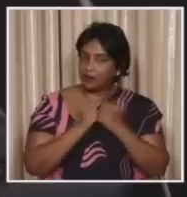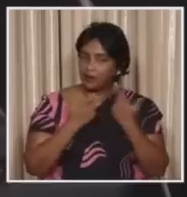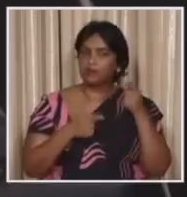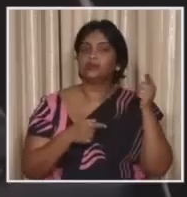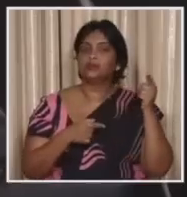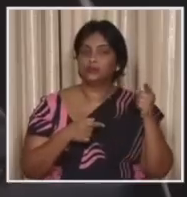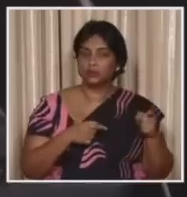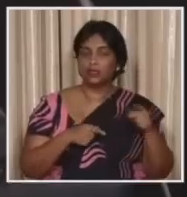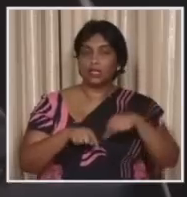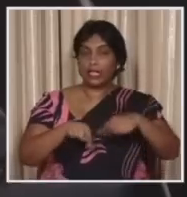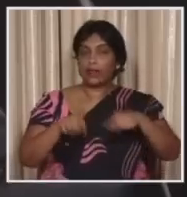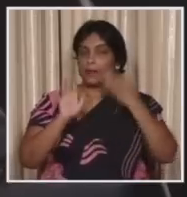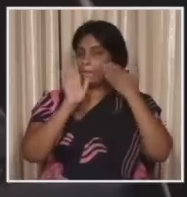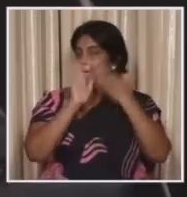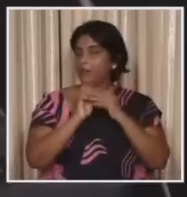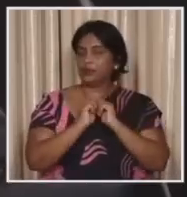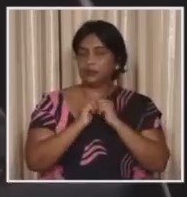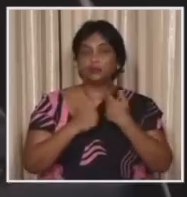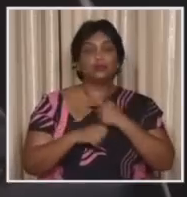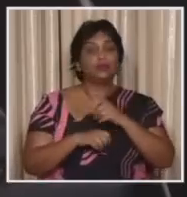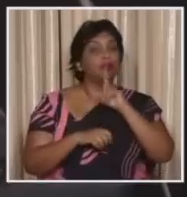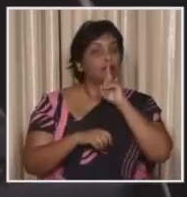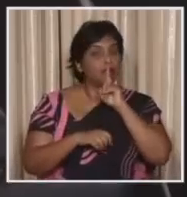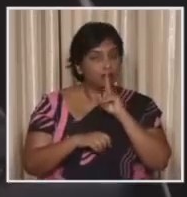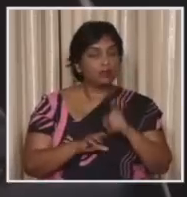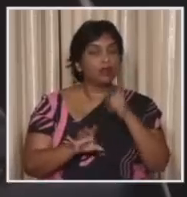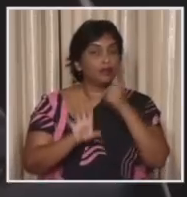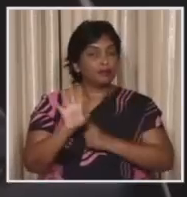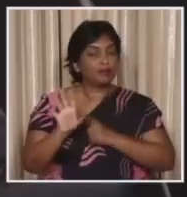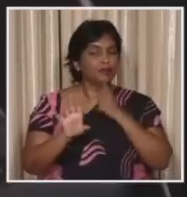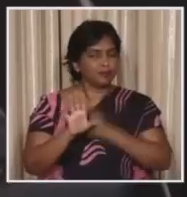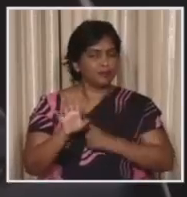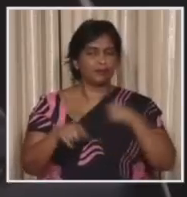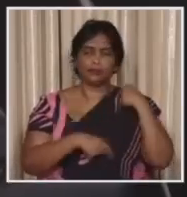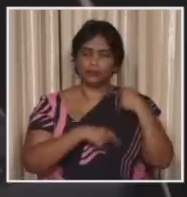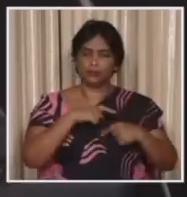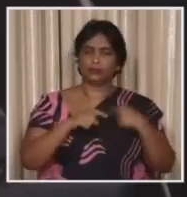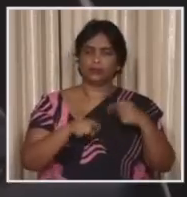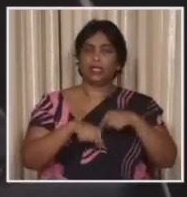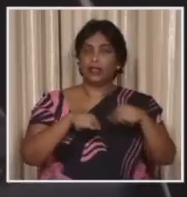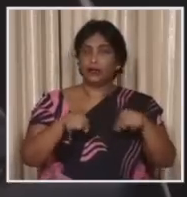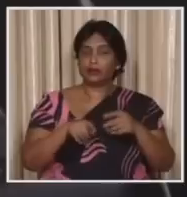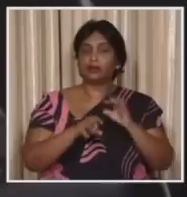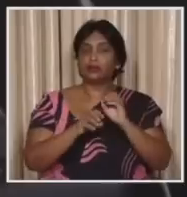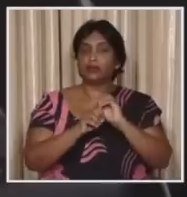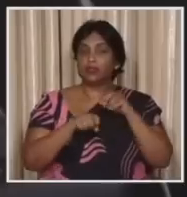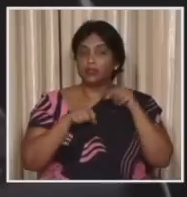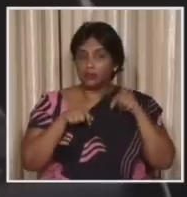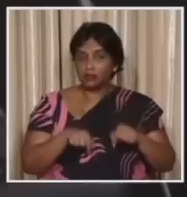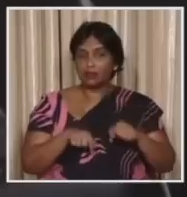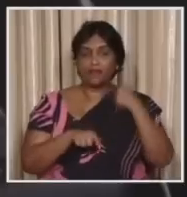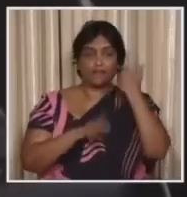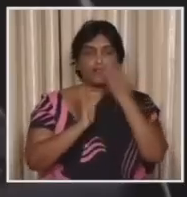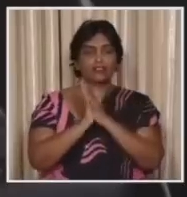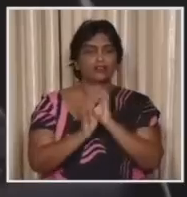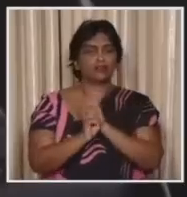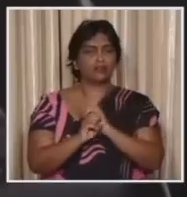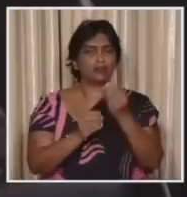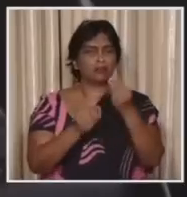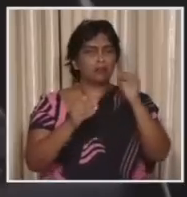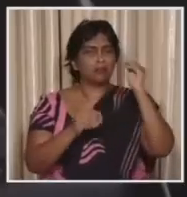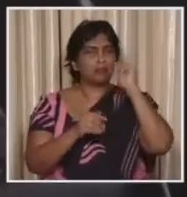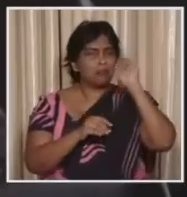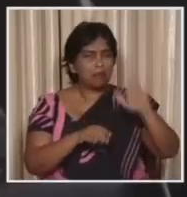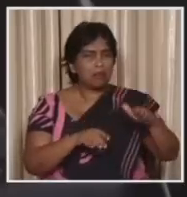මේ රෙකෝඩින් එක පෙන්නල වැඩකුත් නැහැ අපි අහන්නේ අවුරුදු ගානක් තිස්සේ මේ රෙකෝඩින් එක මුදා දැන් සමාජ මාධ්‍ය ජාල වල පොඩි